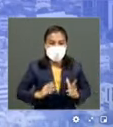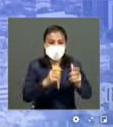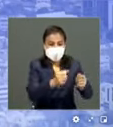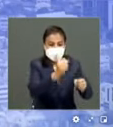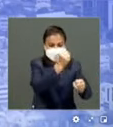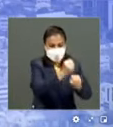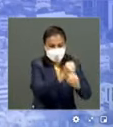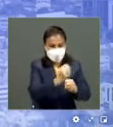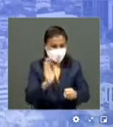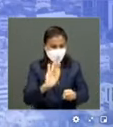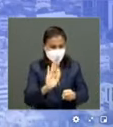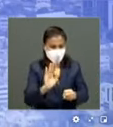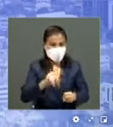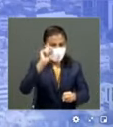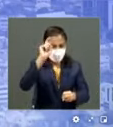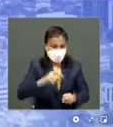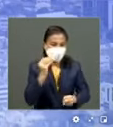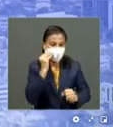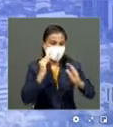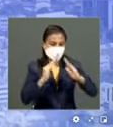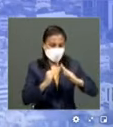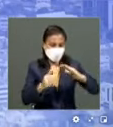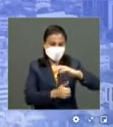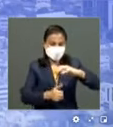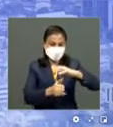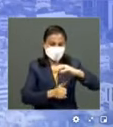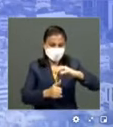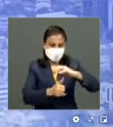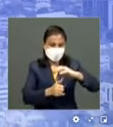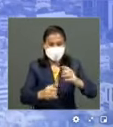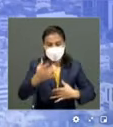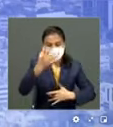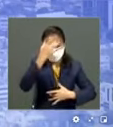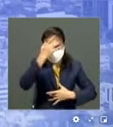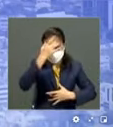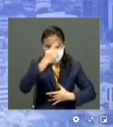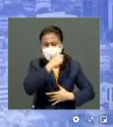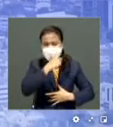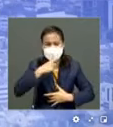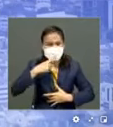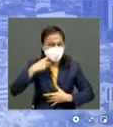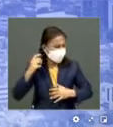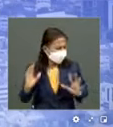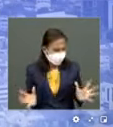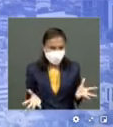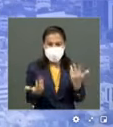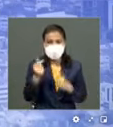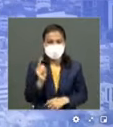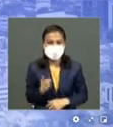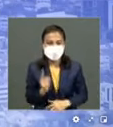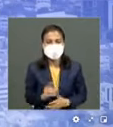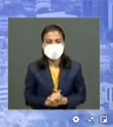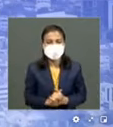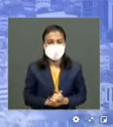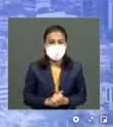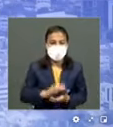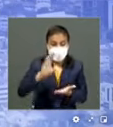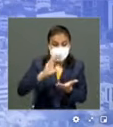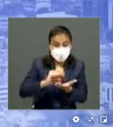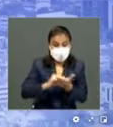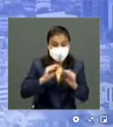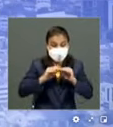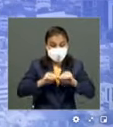ำงานยังต้องดูแลตัวเองสังเกตตัวเองให้หายป่วยนะคะแล้วก็ไม่มีรายงานการแพร่เชื้